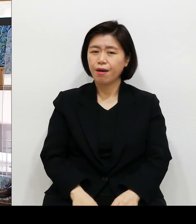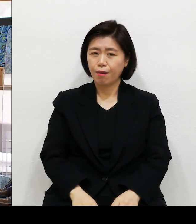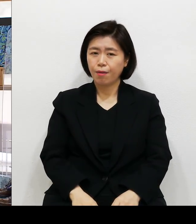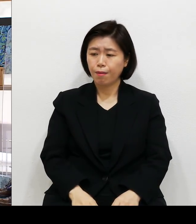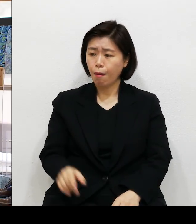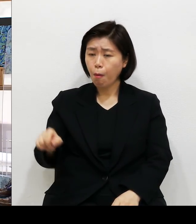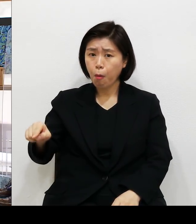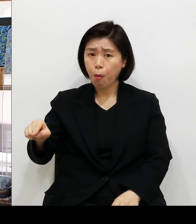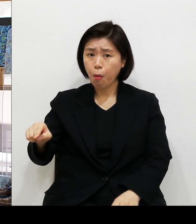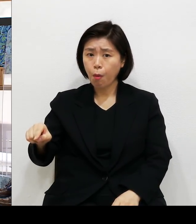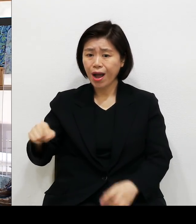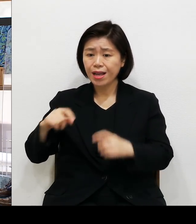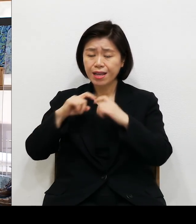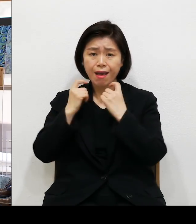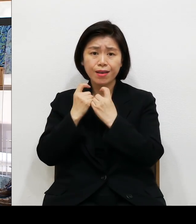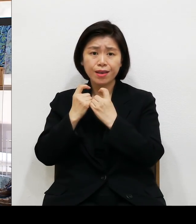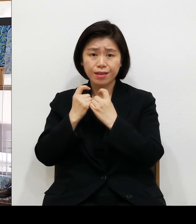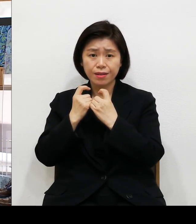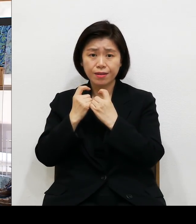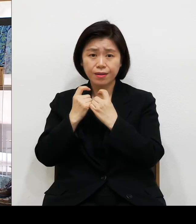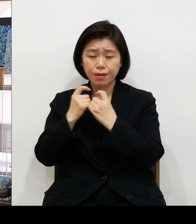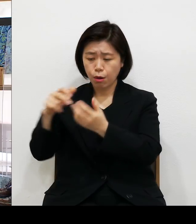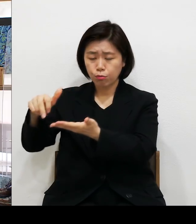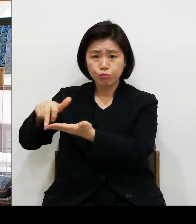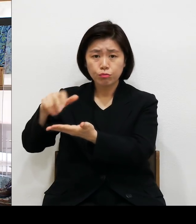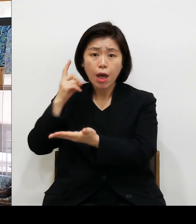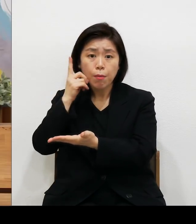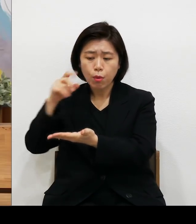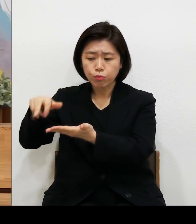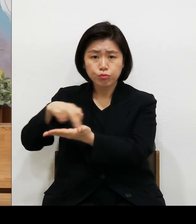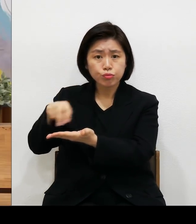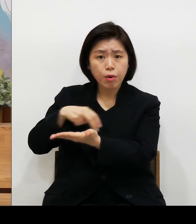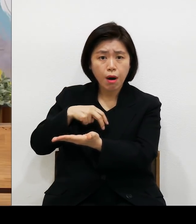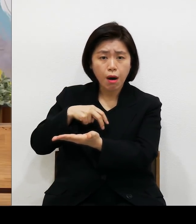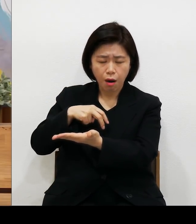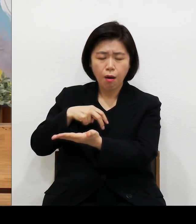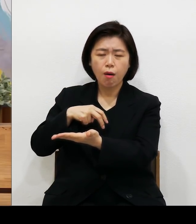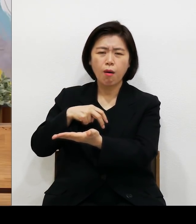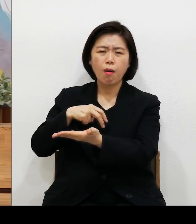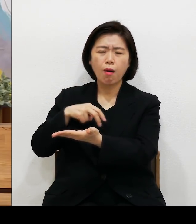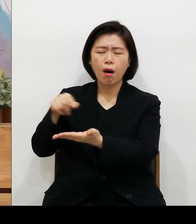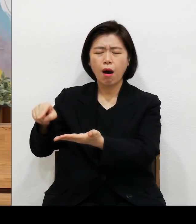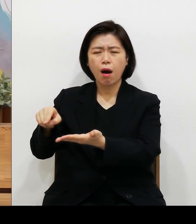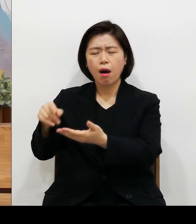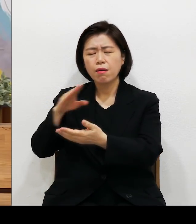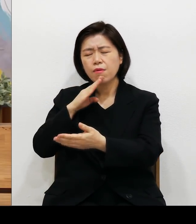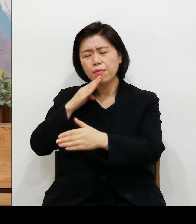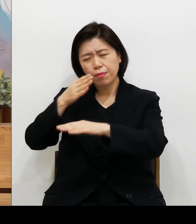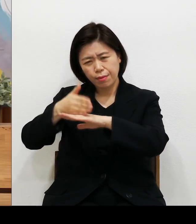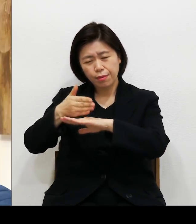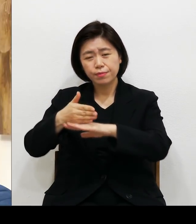거예요. 관공서 계신 분들이 개인 핸드폰으로 민원인한테 하죠. 연락 안 하시잖아요. 안 하죠. 근데 그분은 그렇게까지 해주신 거예요. 대단하시네요. 뭐